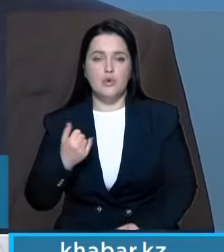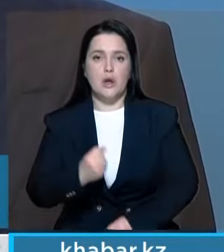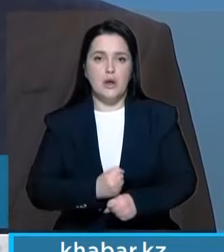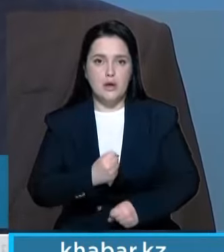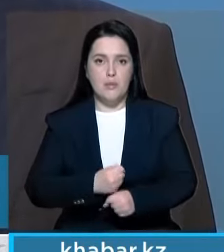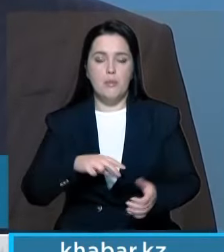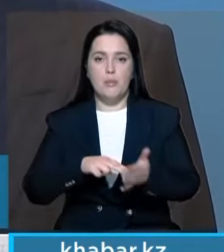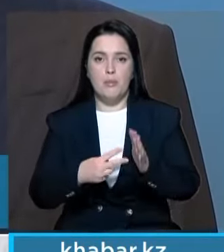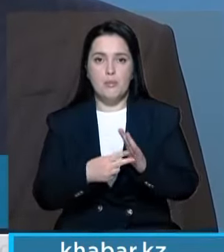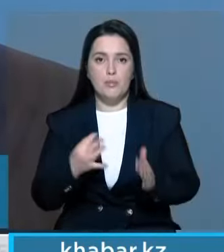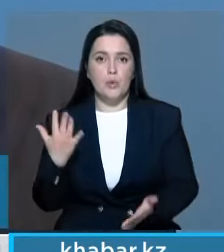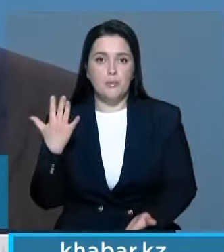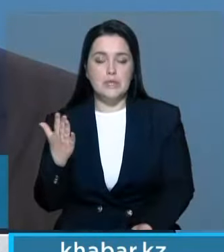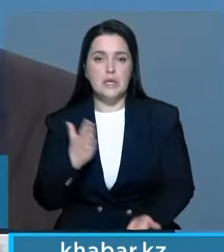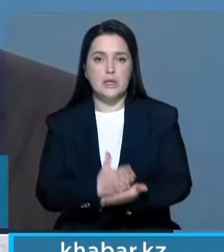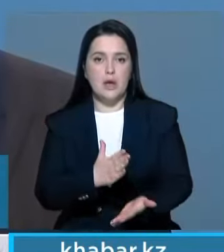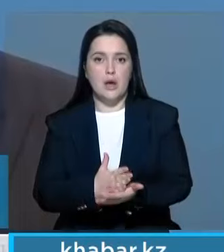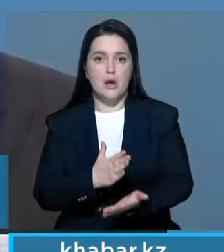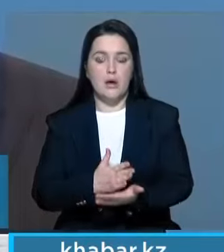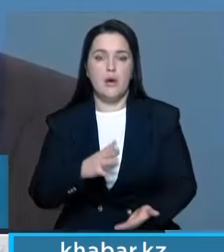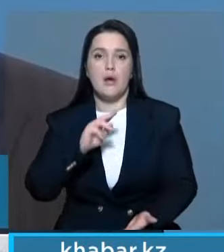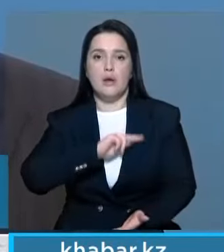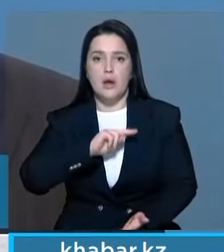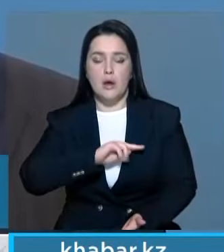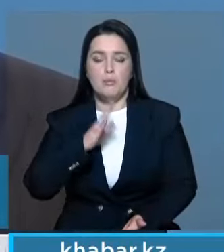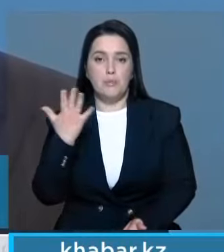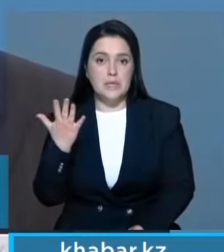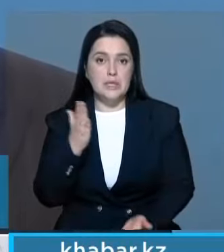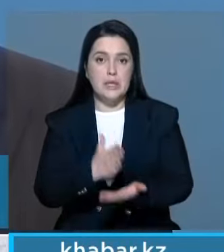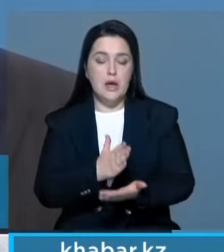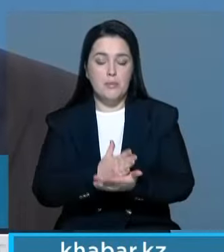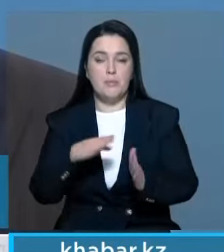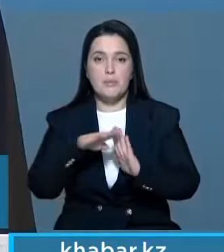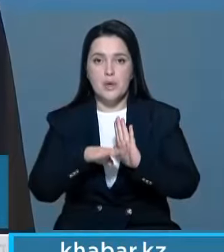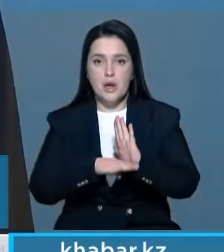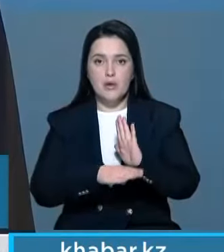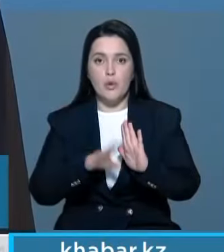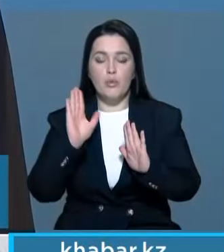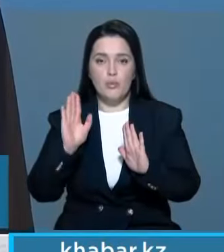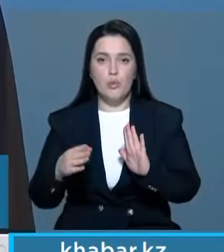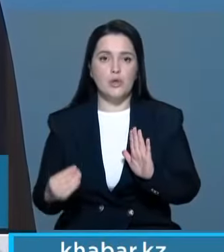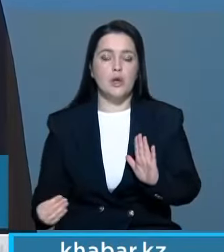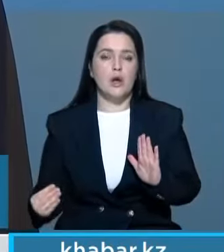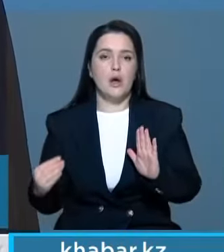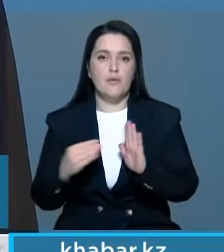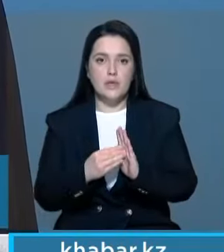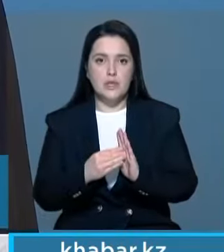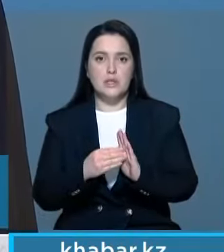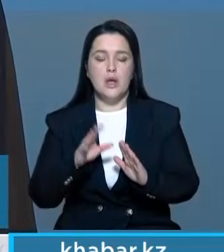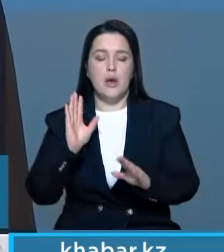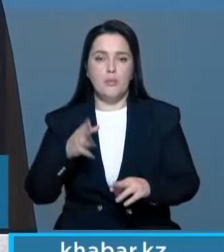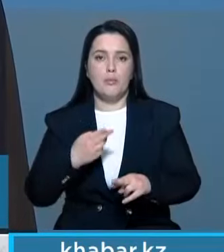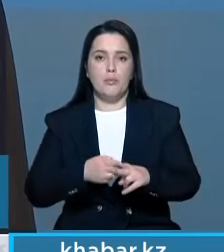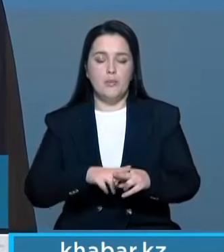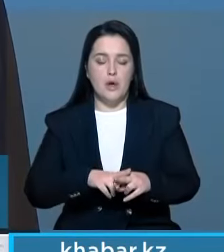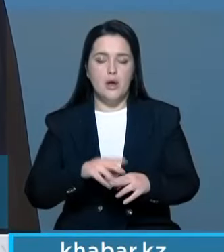план по пяти направлениям работа по выше обозначенным пяти направлениям позволит внести соответствующую лепту и